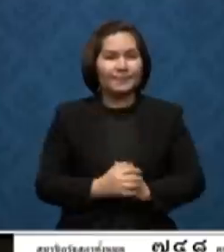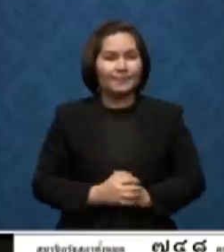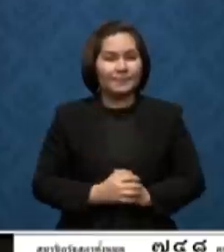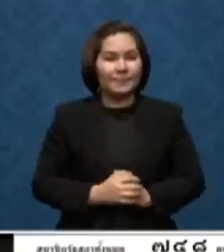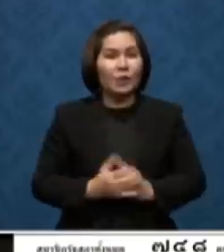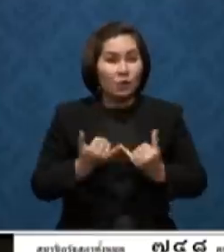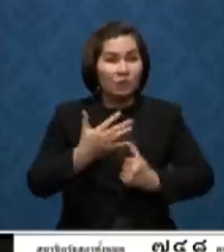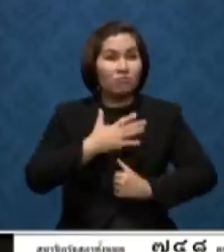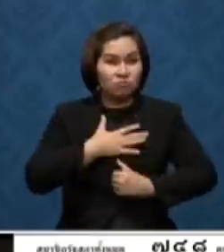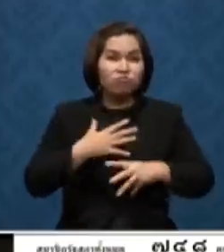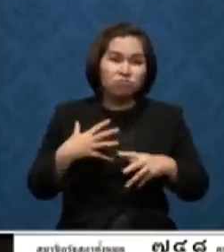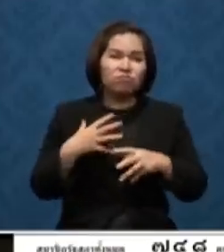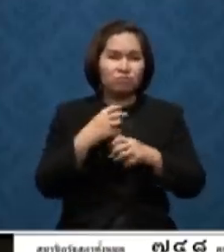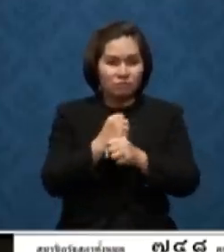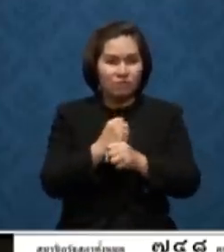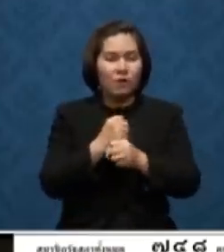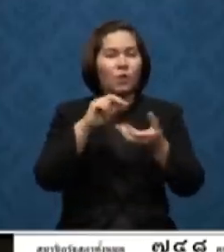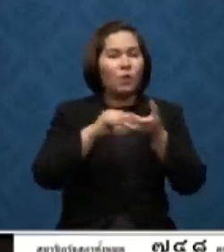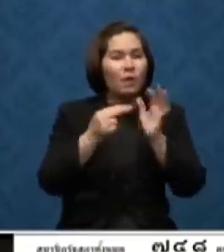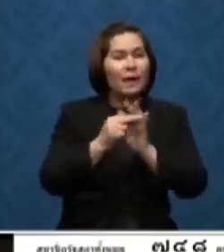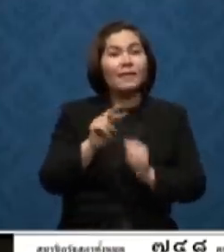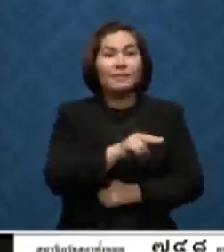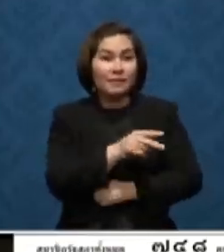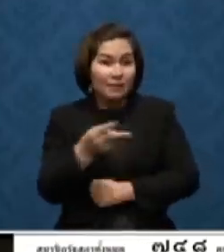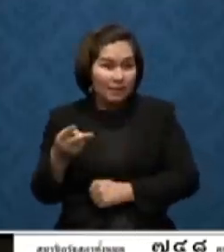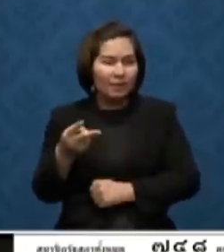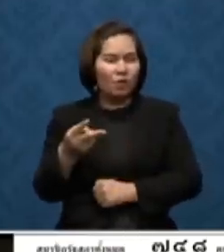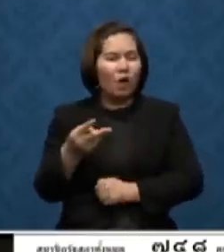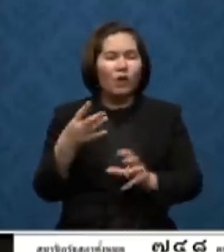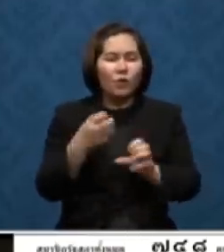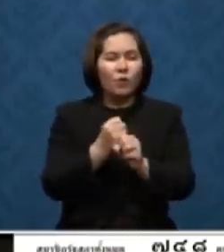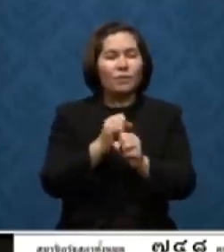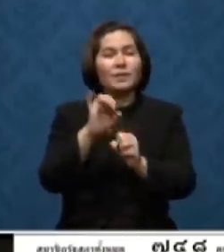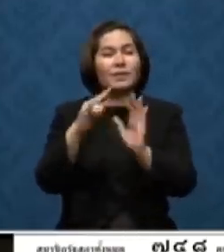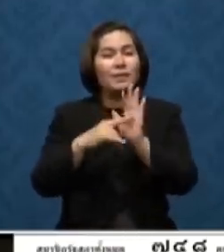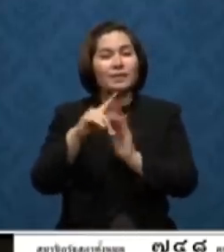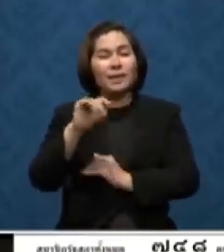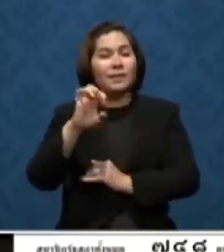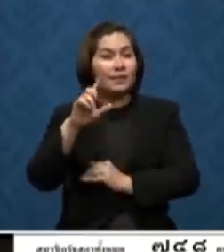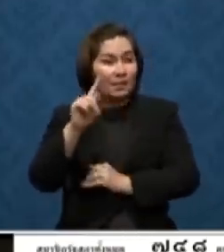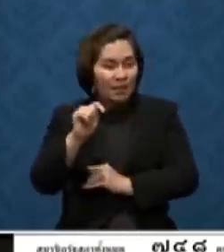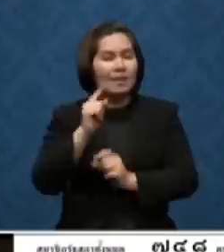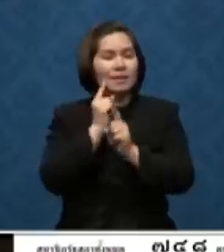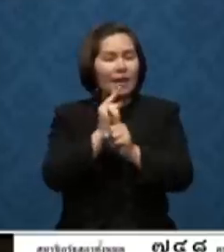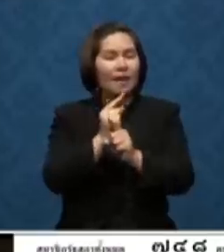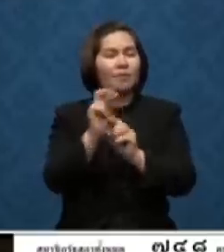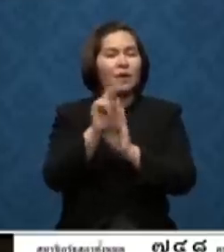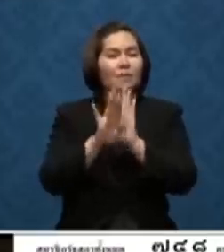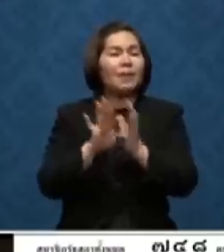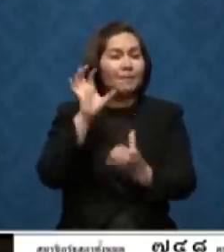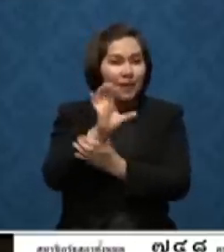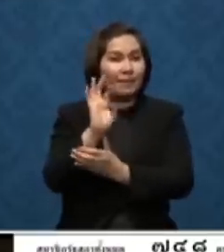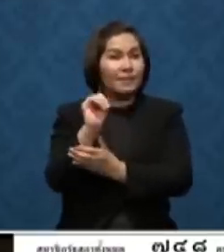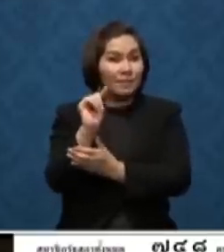ขอสรุปอย่างนี้ครับการตีความว่าญัตติตามข้อ 4 41เนี่ยตกไปแล้วเนี่ยจึงเป็นการจำกัด